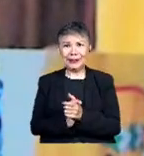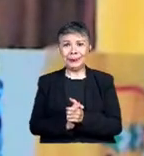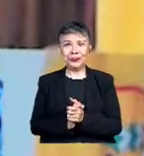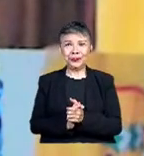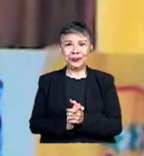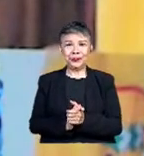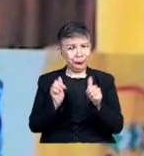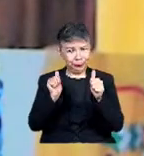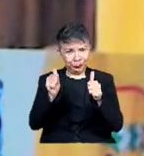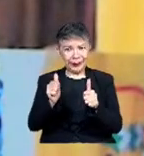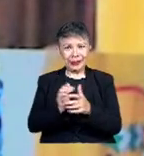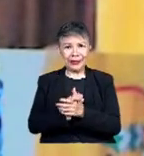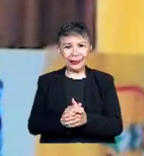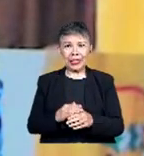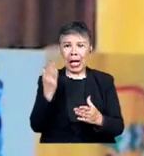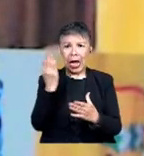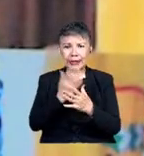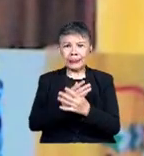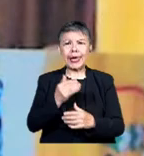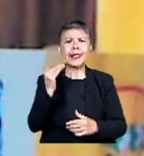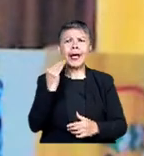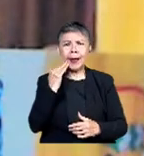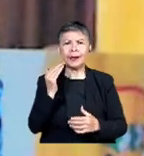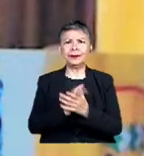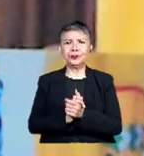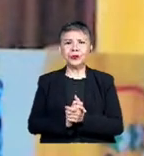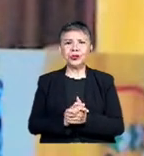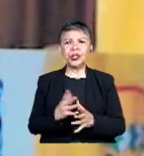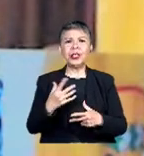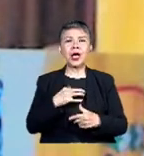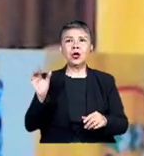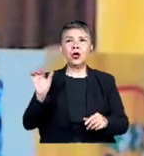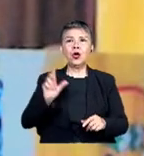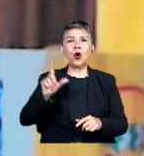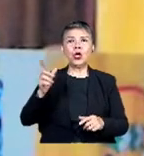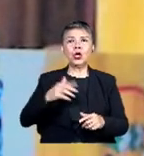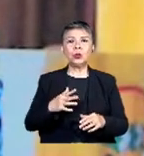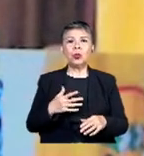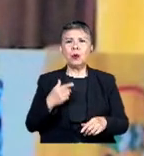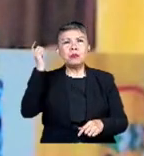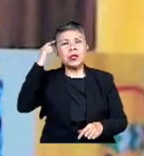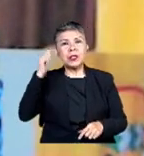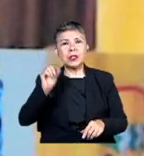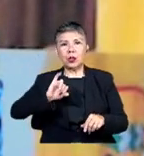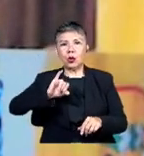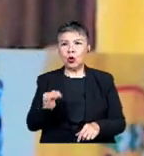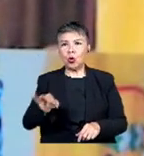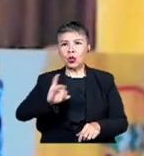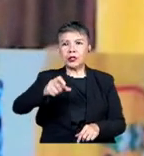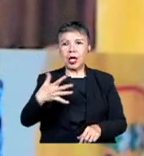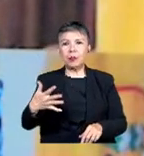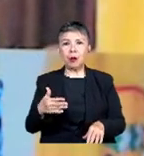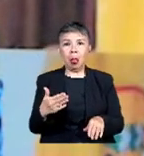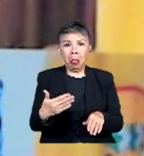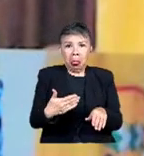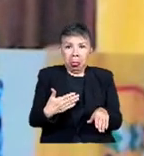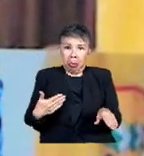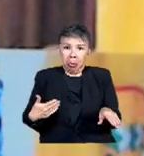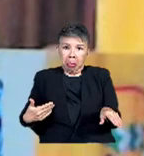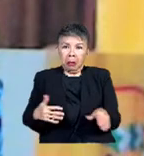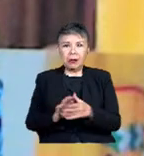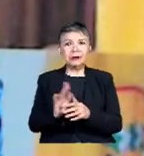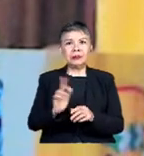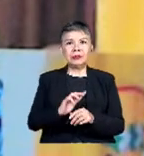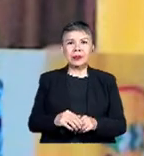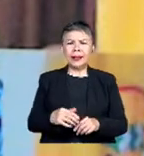yang bisa mengakses. Jadi jangan bilang Kota Jayapura ini belum maju. Kota Jayapura